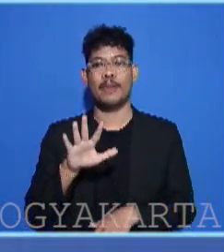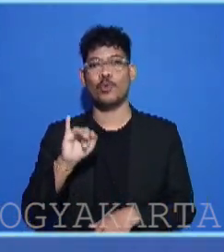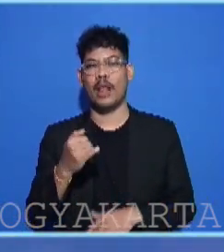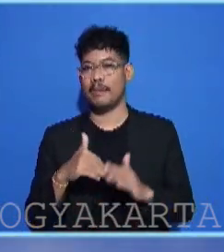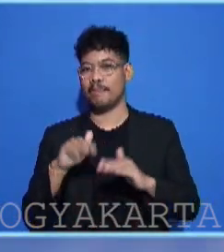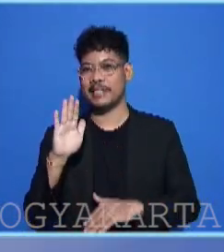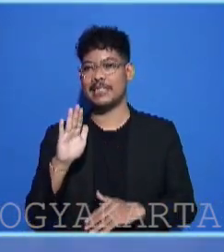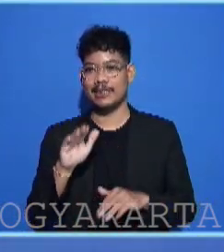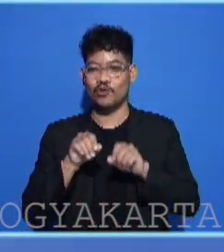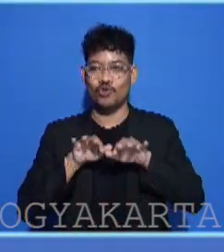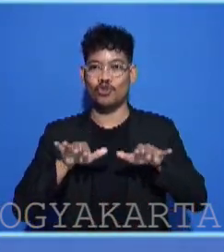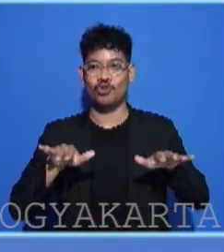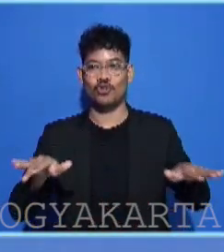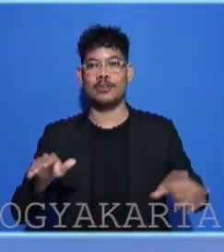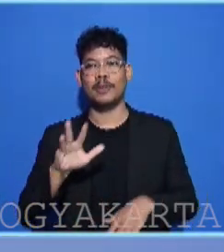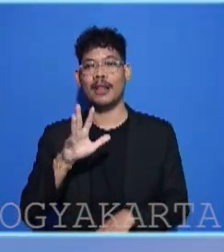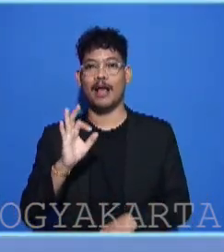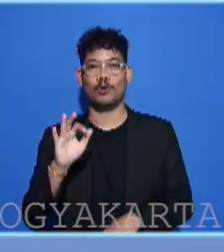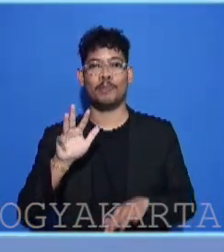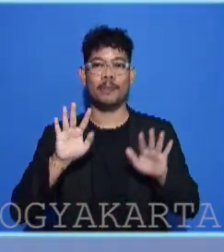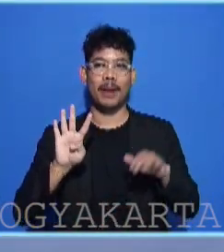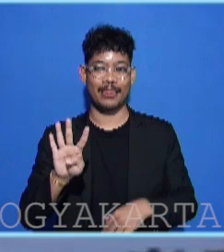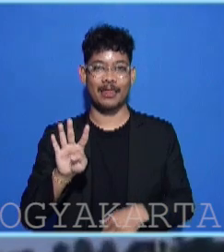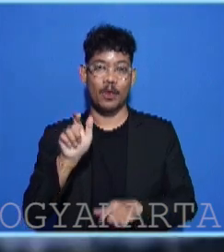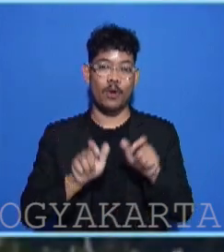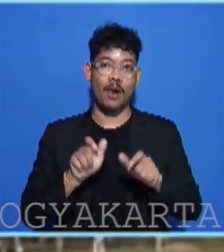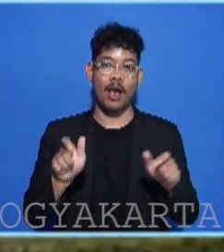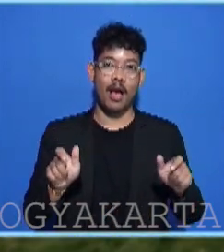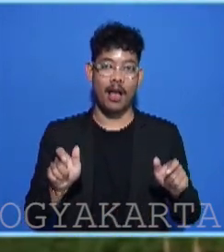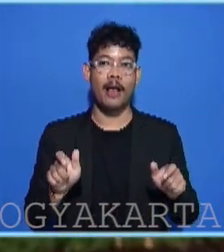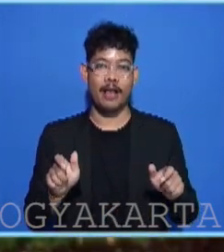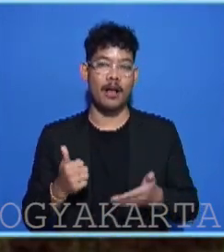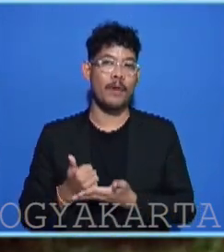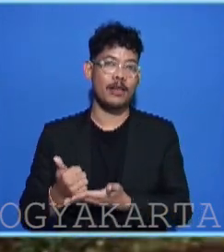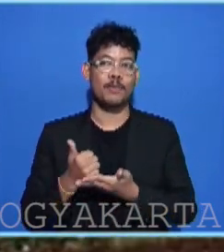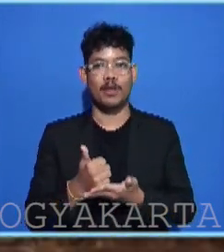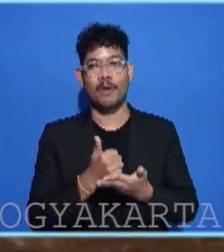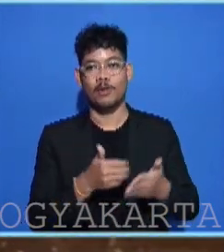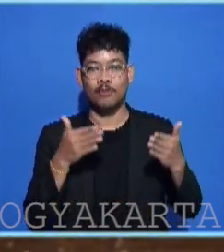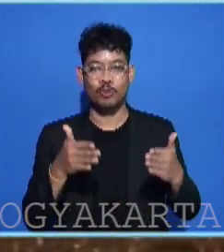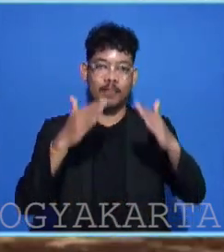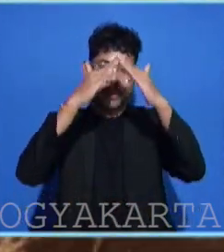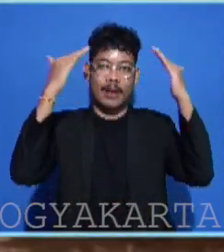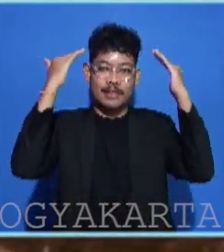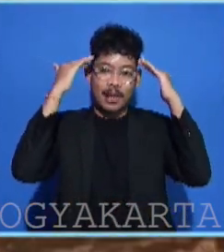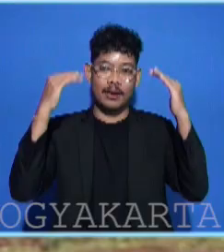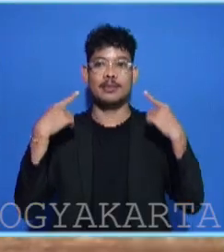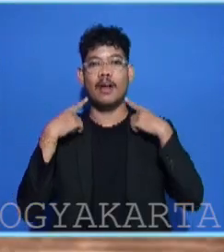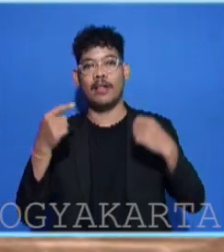kepada 904 pelanggan untuk membantu efisiensi operasional pelaku usaha sektor agrikultur di wilayah Jawa